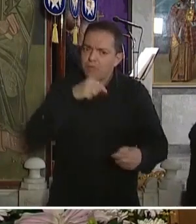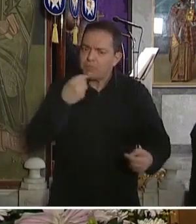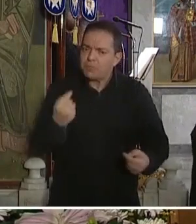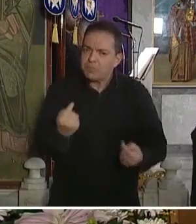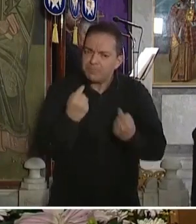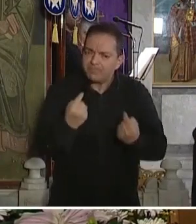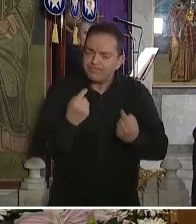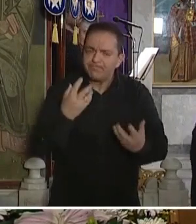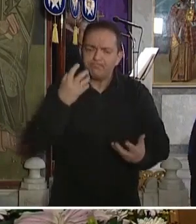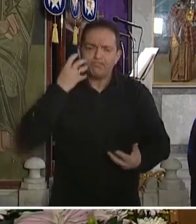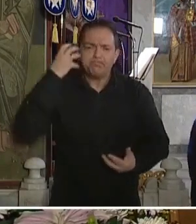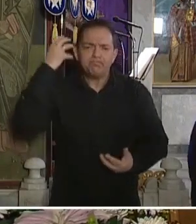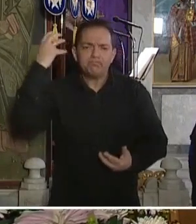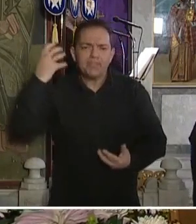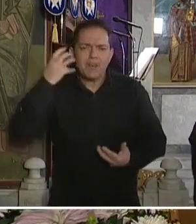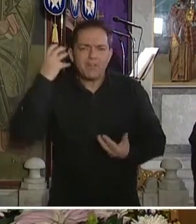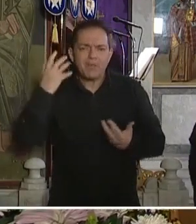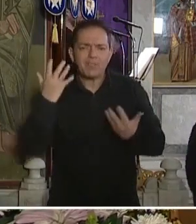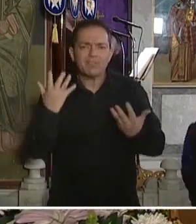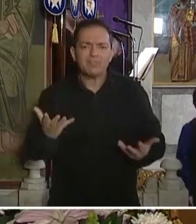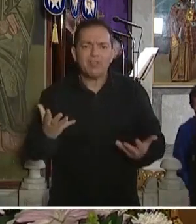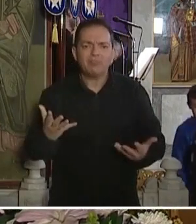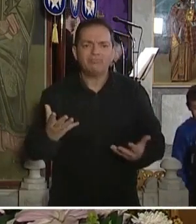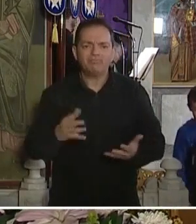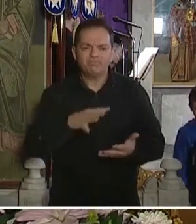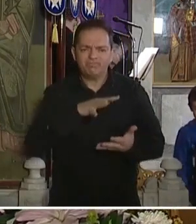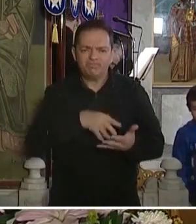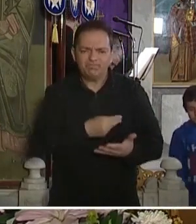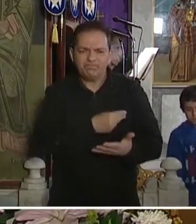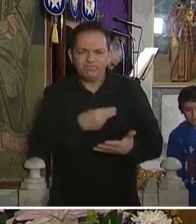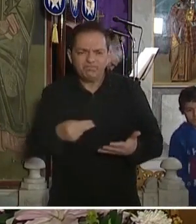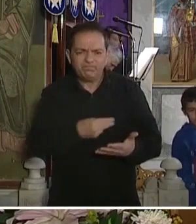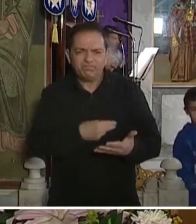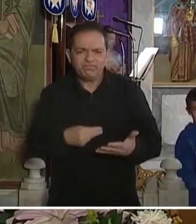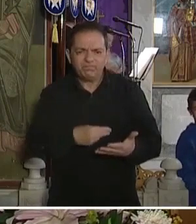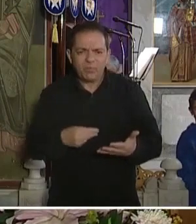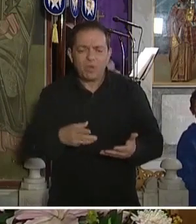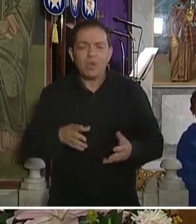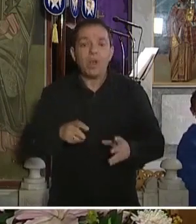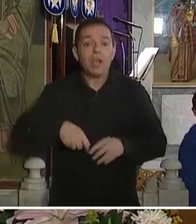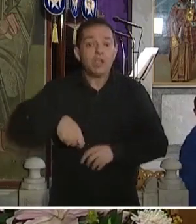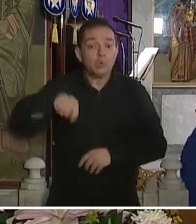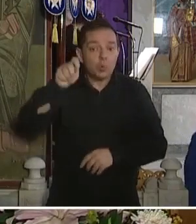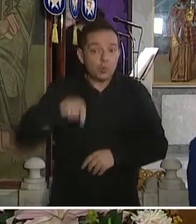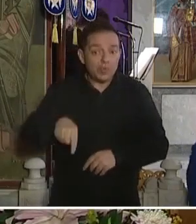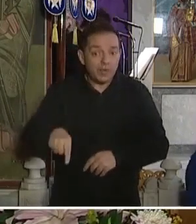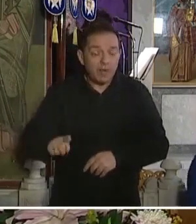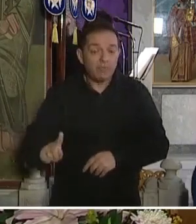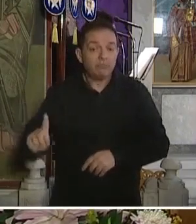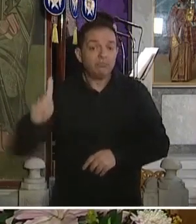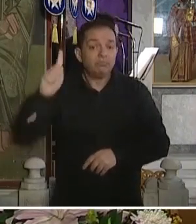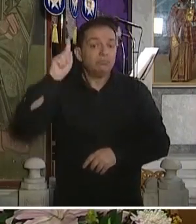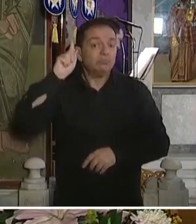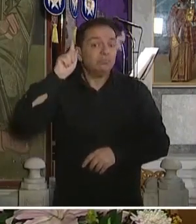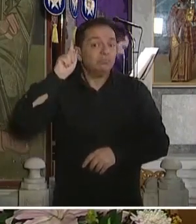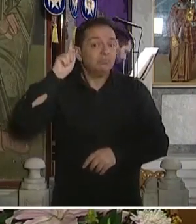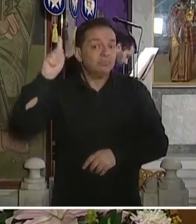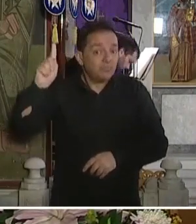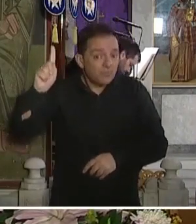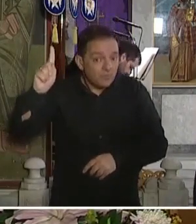και αφορμές, αυτή η ακολουθία, η οποία και είναι η πρώτη ακολουθία που